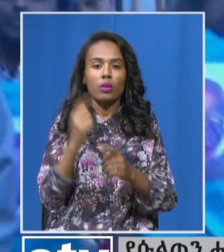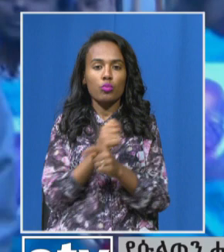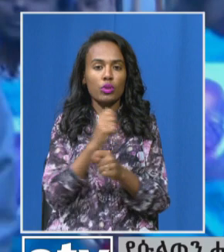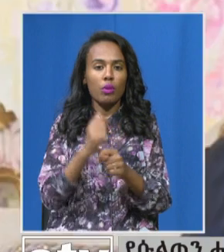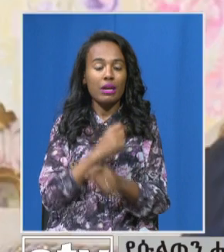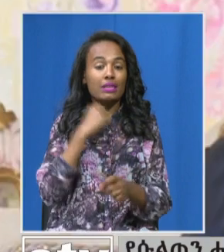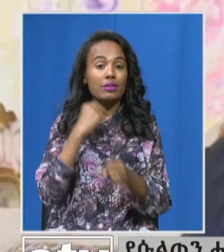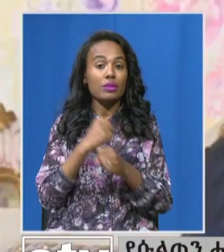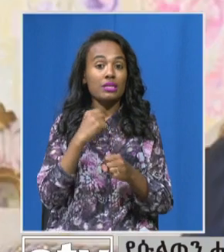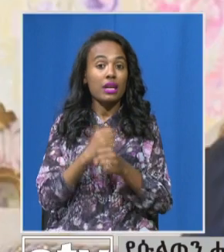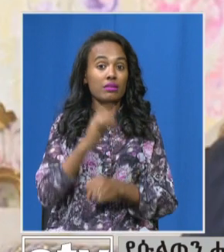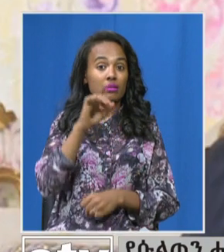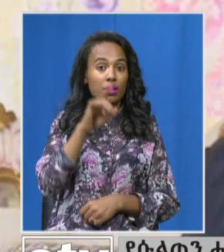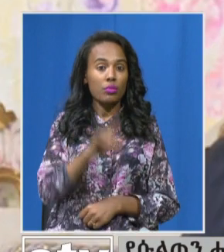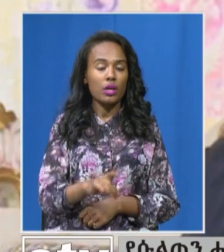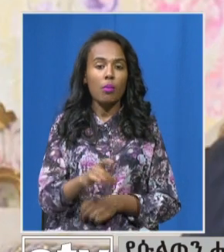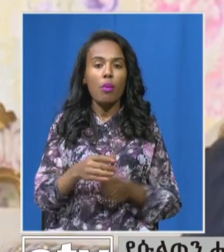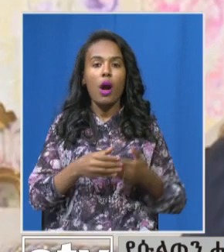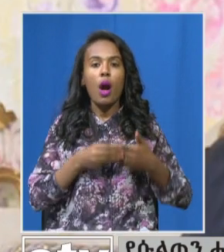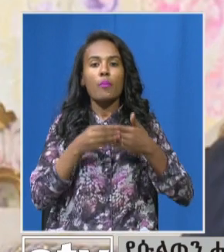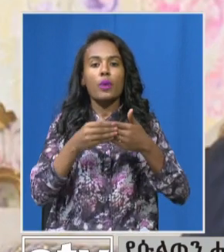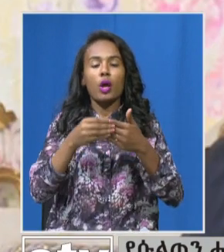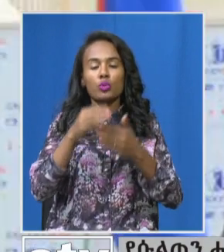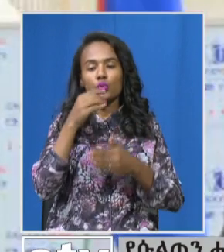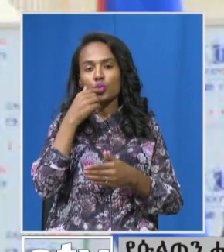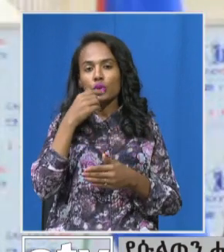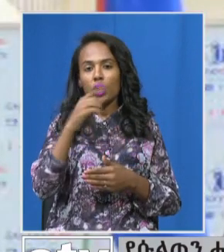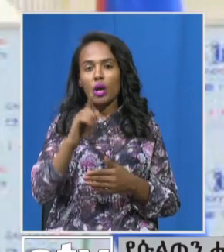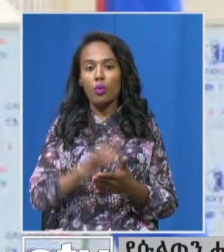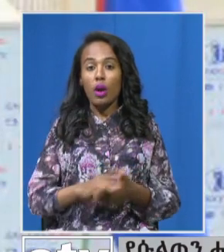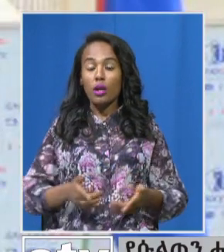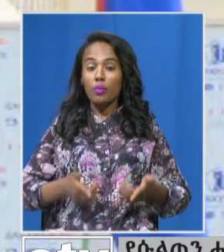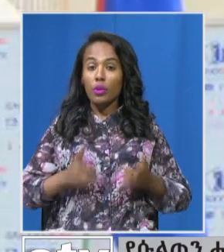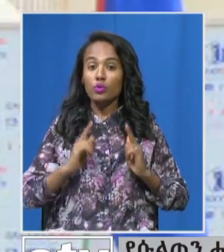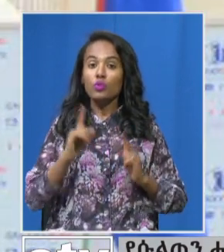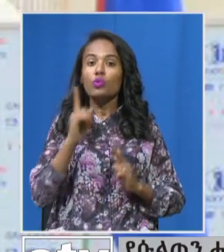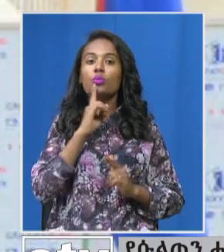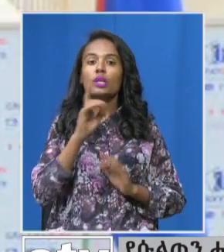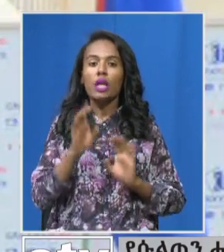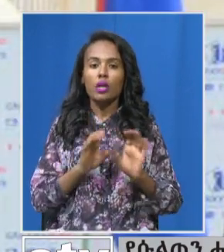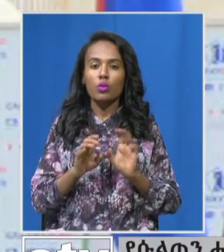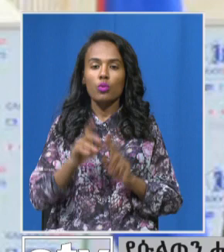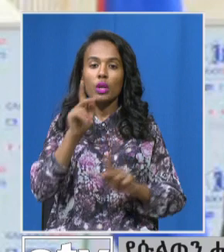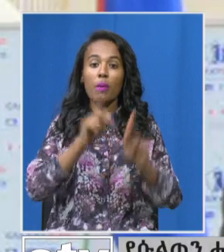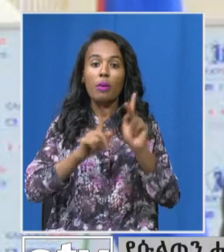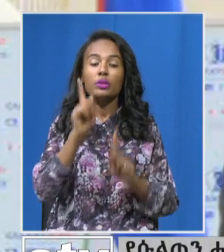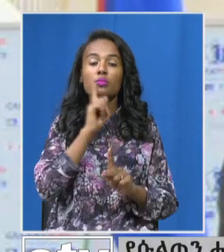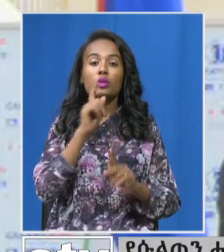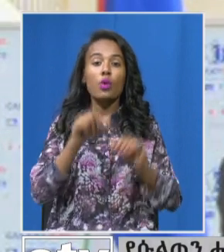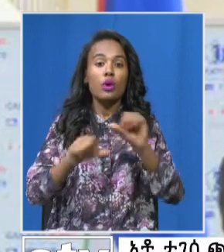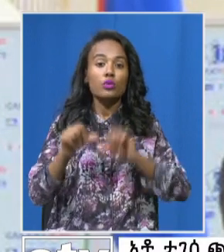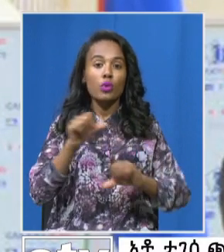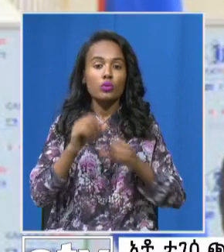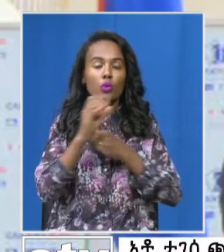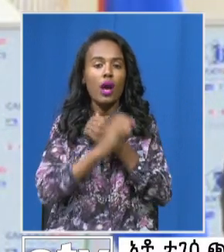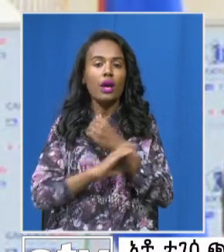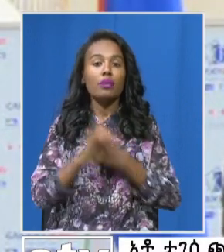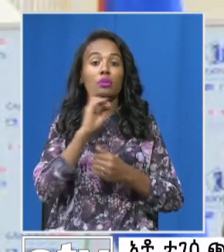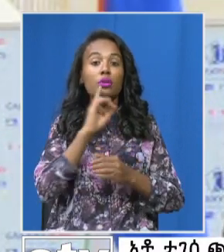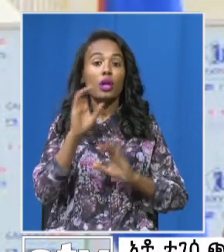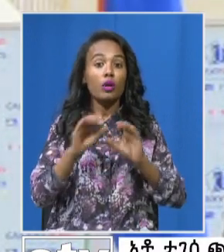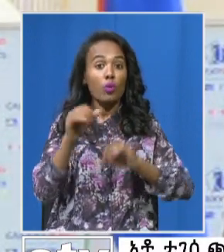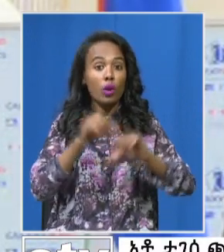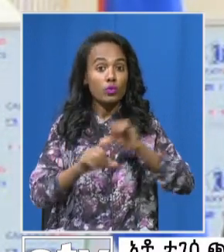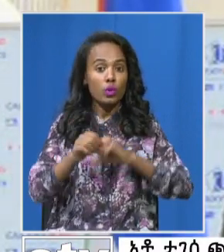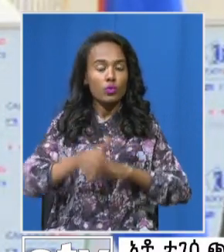ተግባራትን ማከናወን እንደሚገባም አመራሮቹ አሳስበዋል። በሕይወት ስንኖር ምንድን ያደረግ ነው? ለማህበረሰብ ምንድን ያደረግ ነው? አስተዋጽኦ ለሀገራችን ምንድን ያደረግ ነው? አስተዋጽኦ